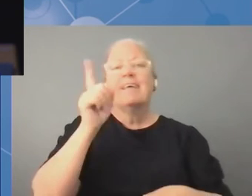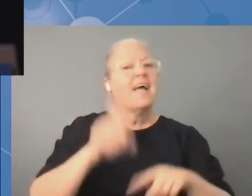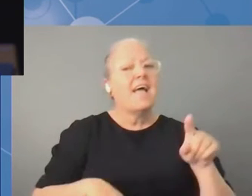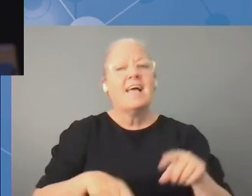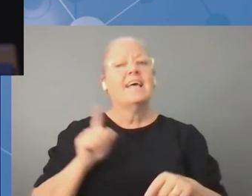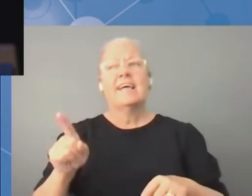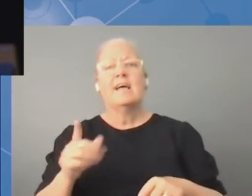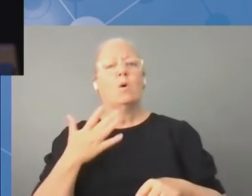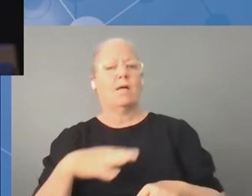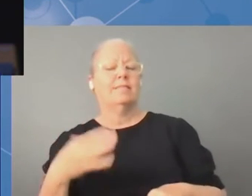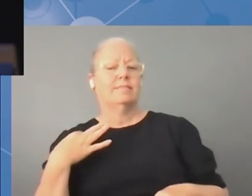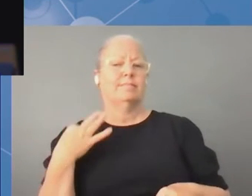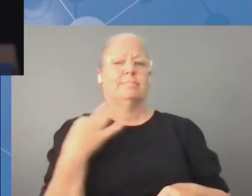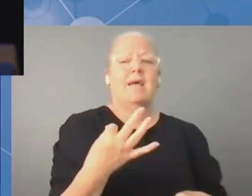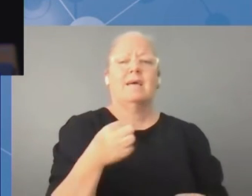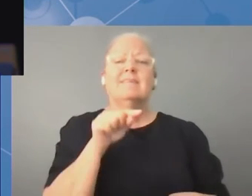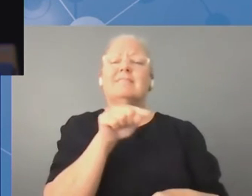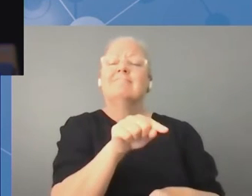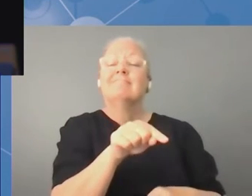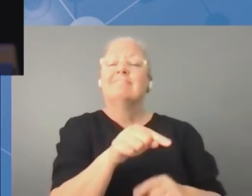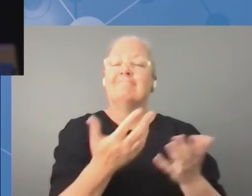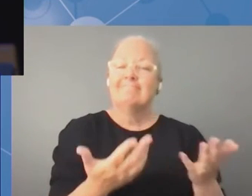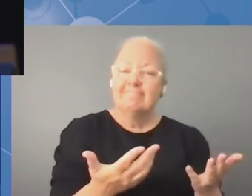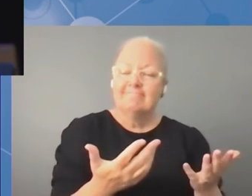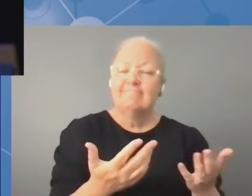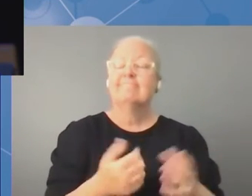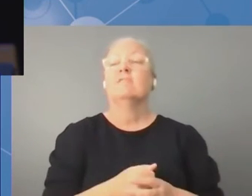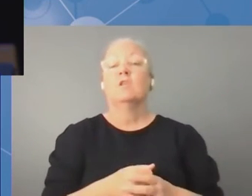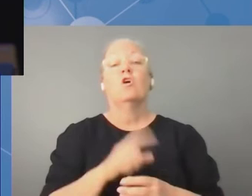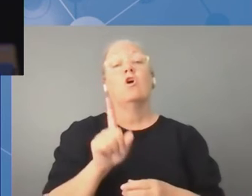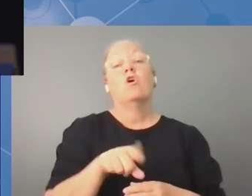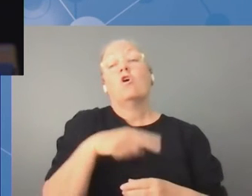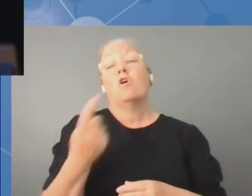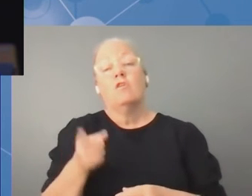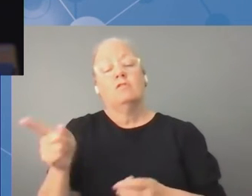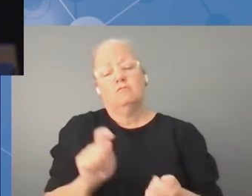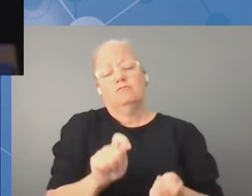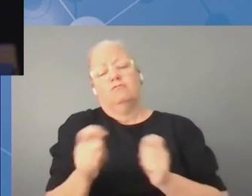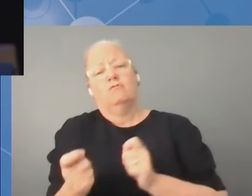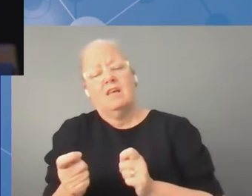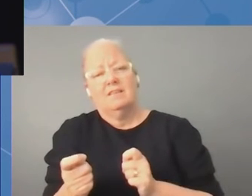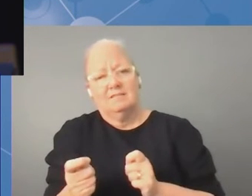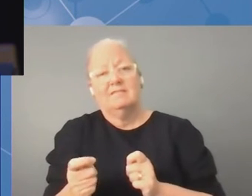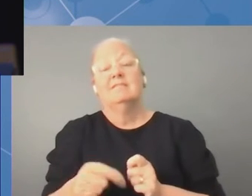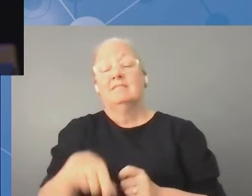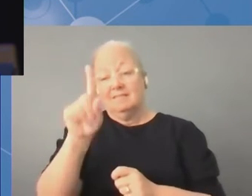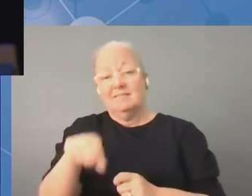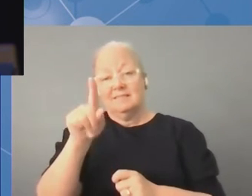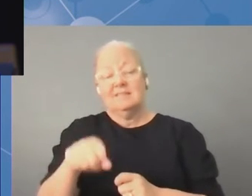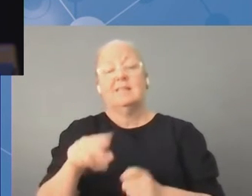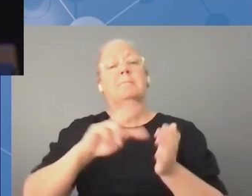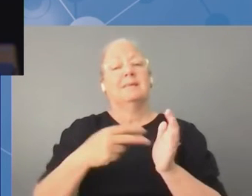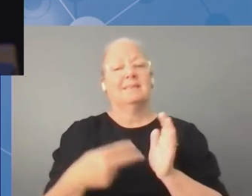людей, живущих в Европе, в США, в других развитых странах. Они не могут подавать